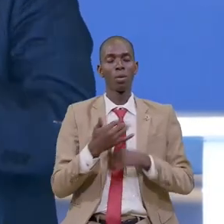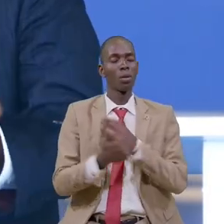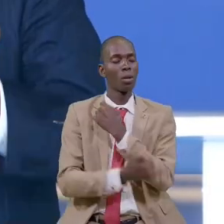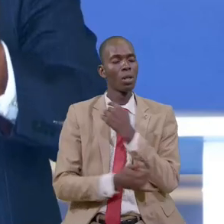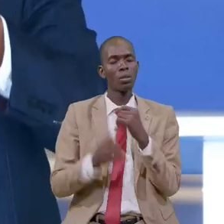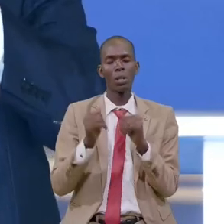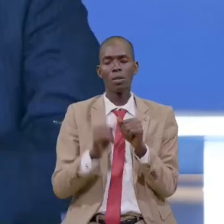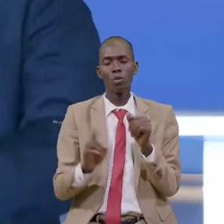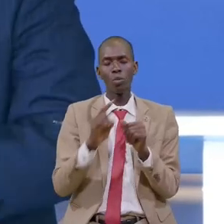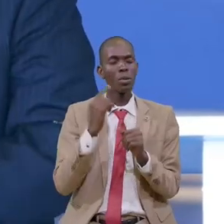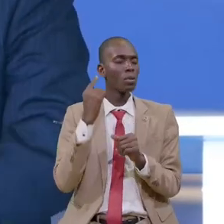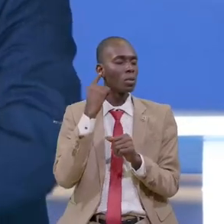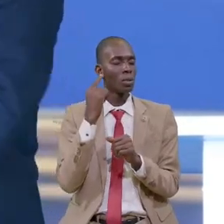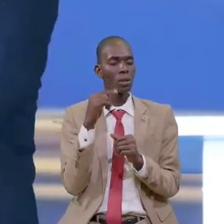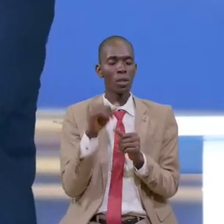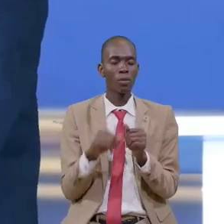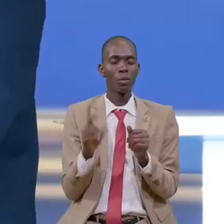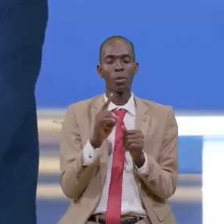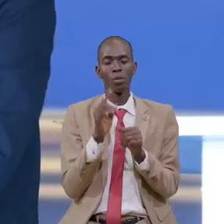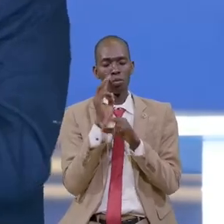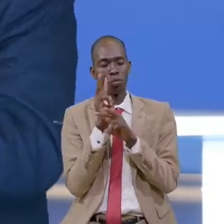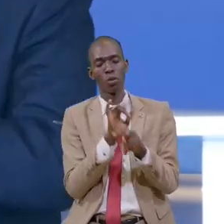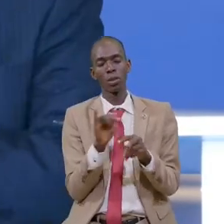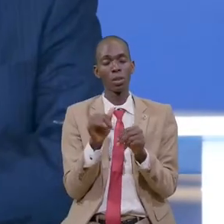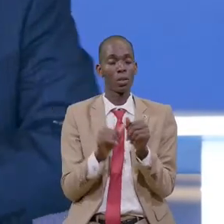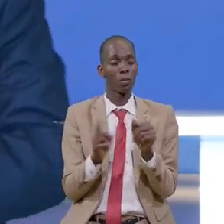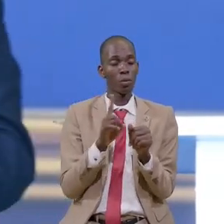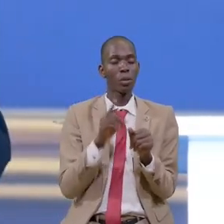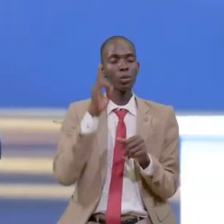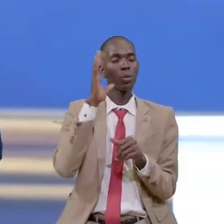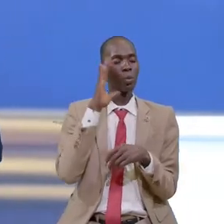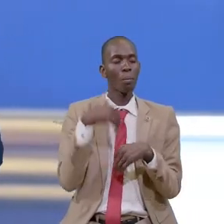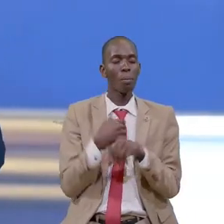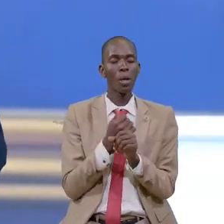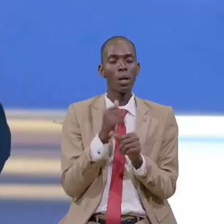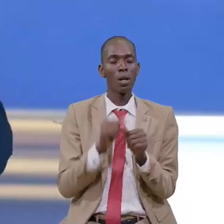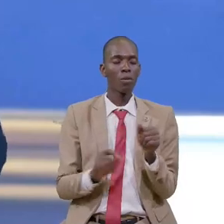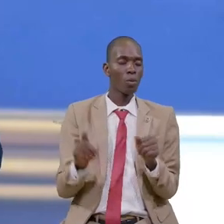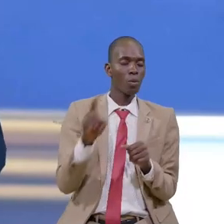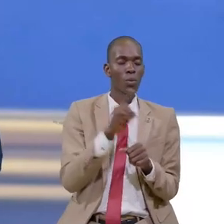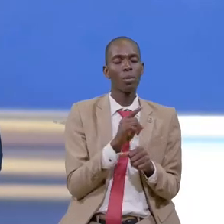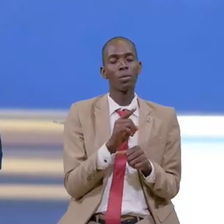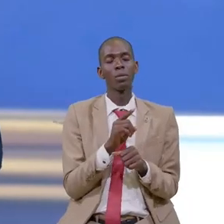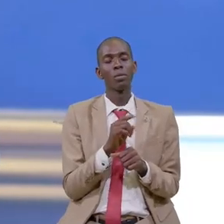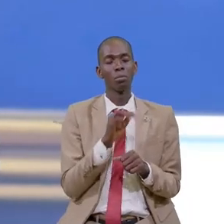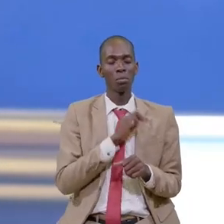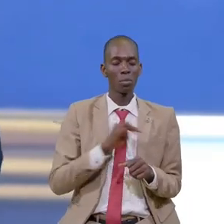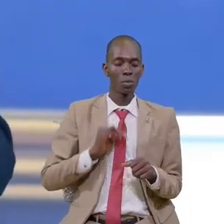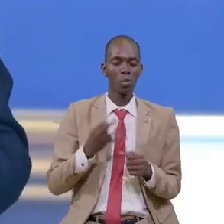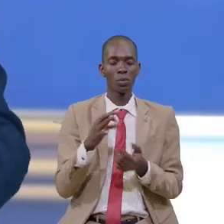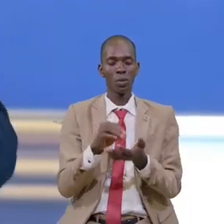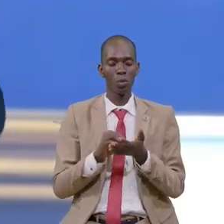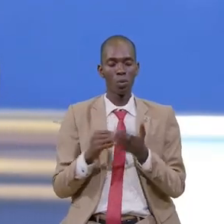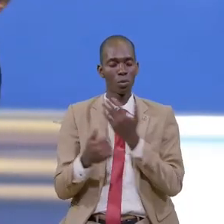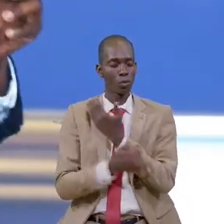partout, tu as fait de chacun de nous citoyens de son pays. Nous ne sommes pas ici